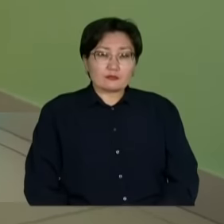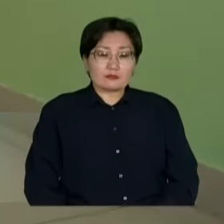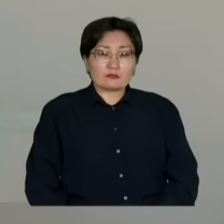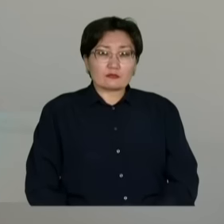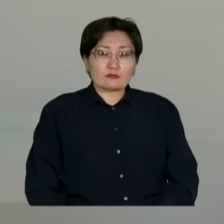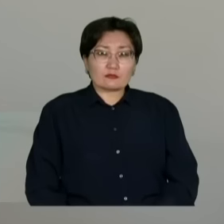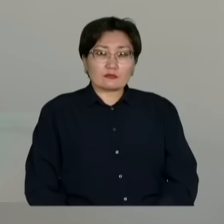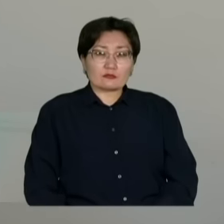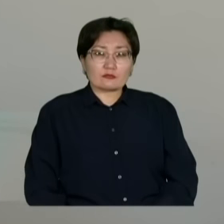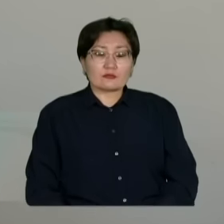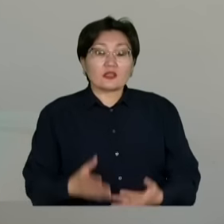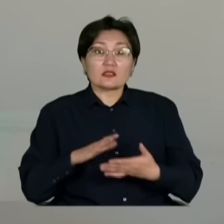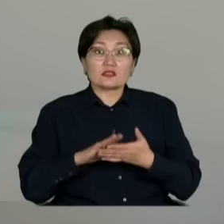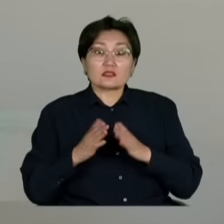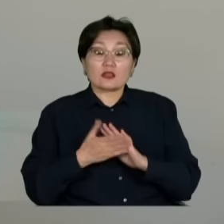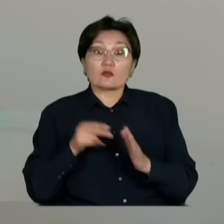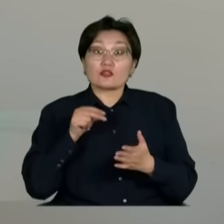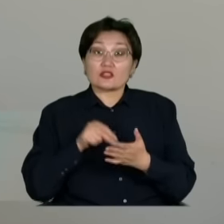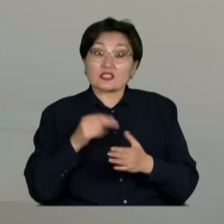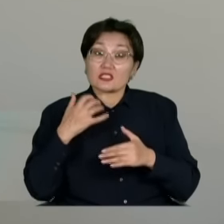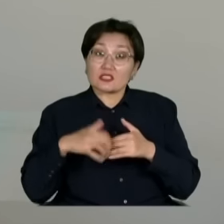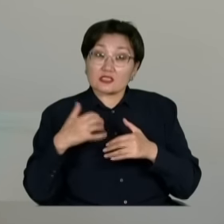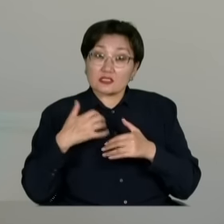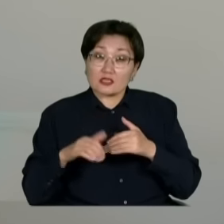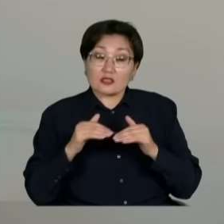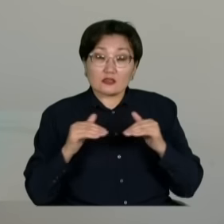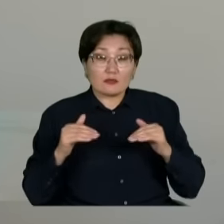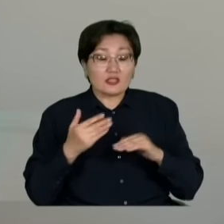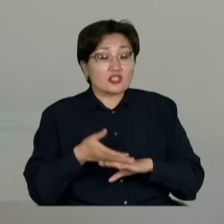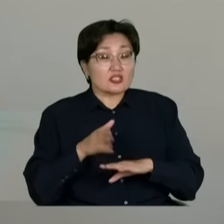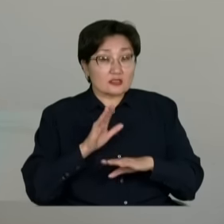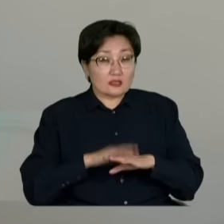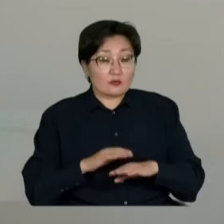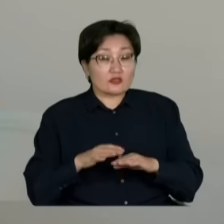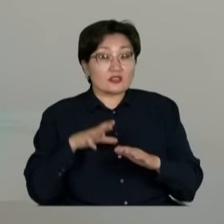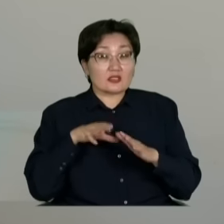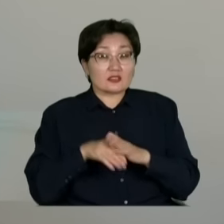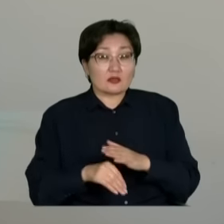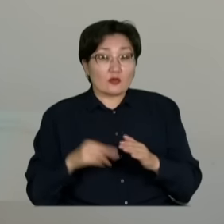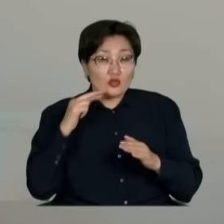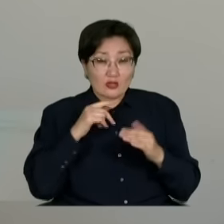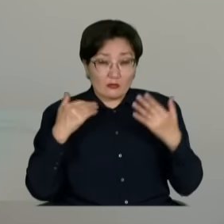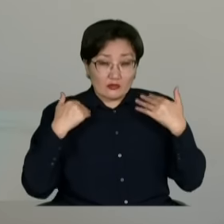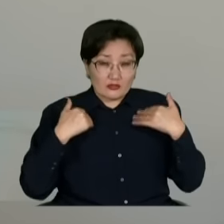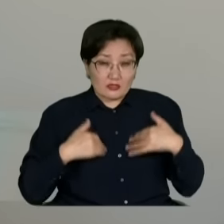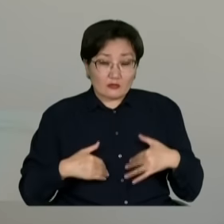голодным состояние оценивалось как средней степени тяжести за счёт интоксикации